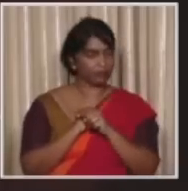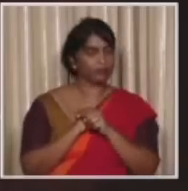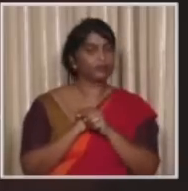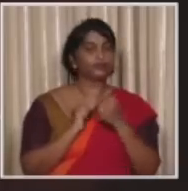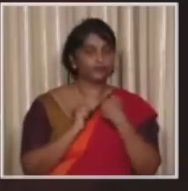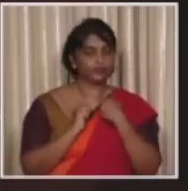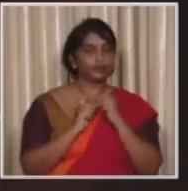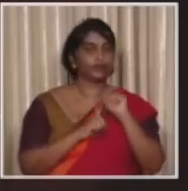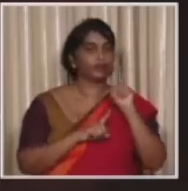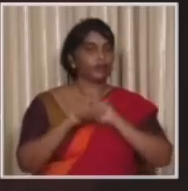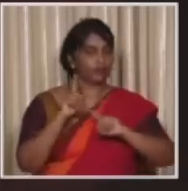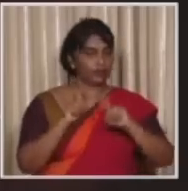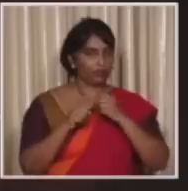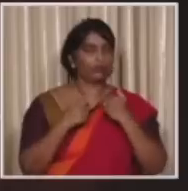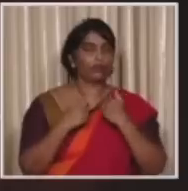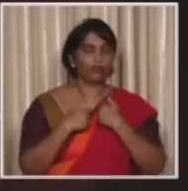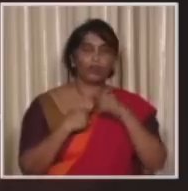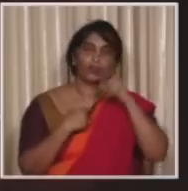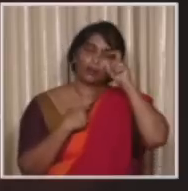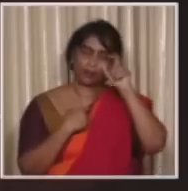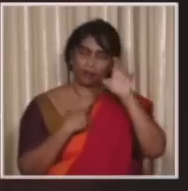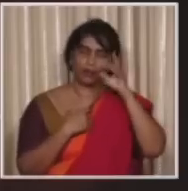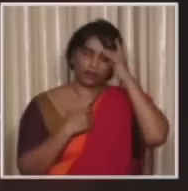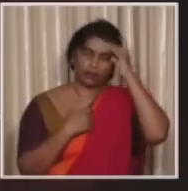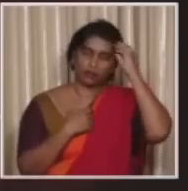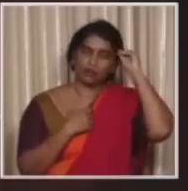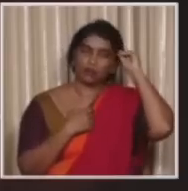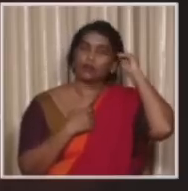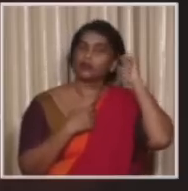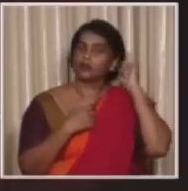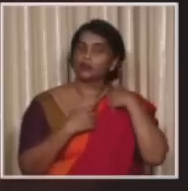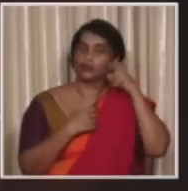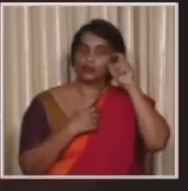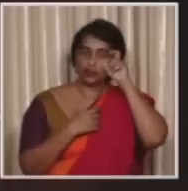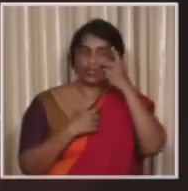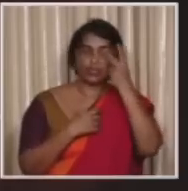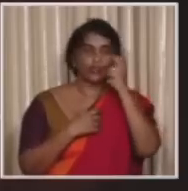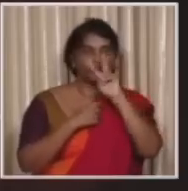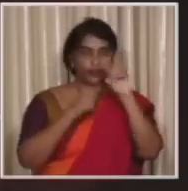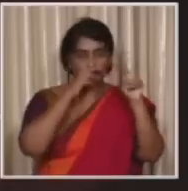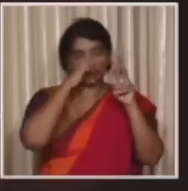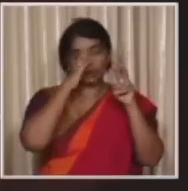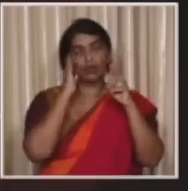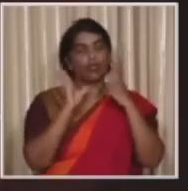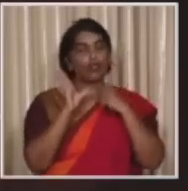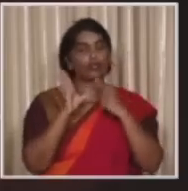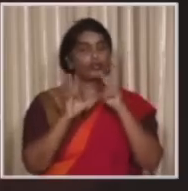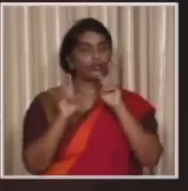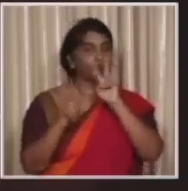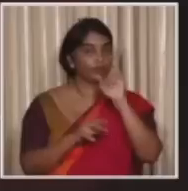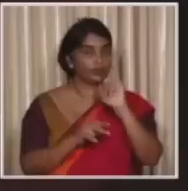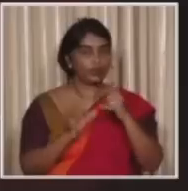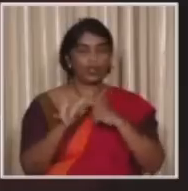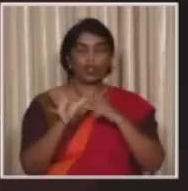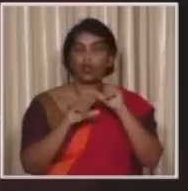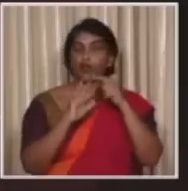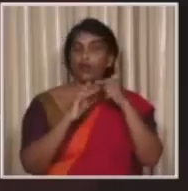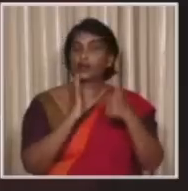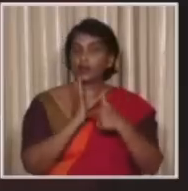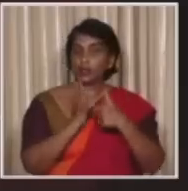අපි මේ පාර්ලිමේන්තුවේ හැටියට බලාගෙන ඉන්නවා. දැන් අපි දන්නවා 2022 අගෝස්තු 26 විගණන වාර්තාවේ